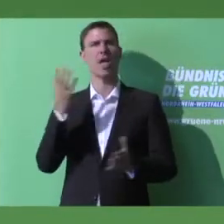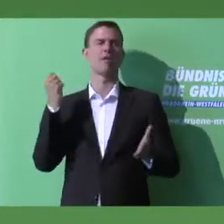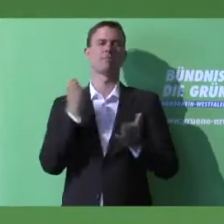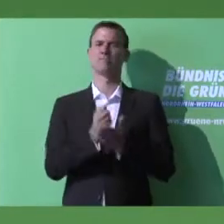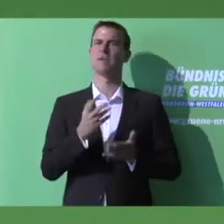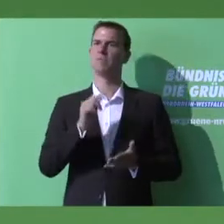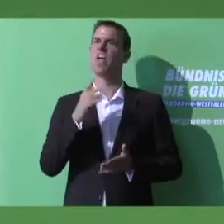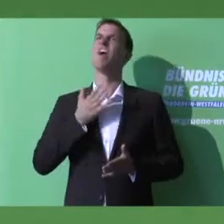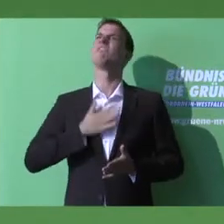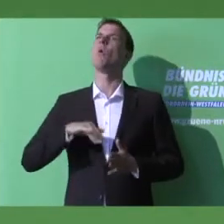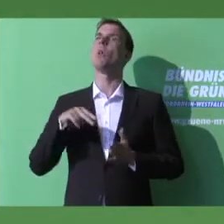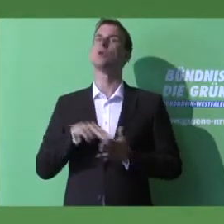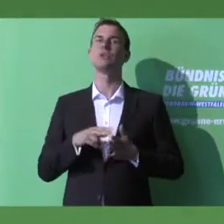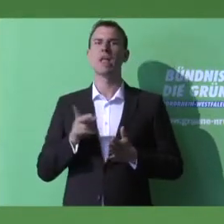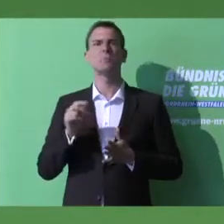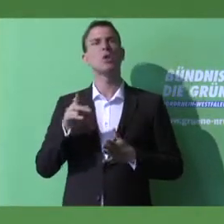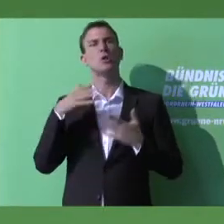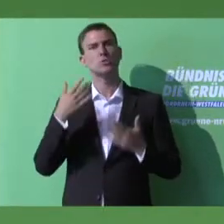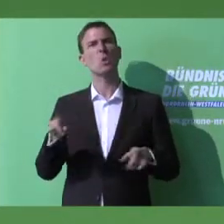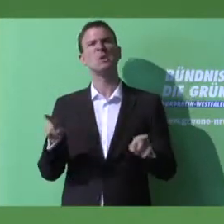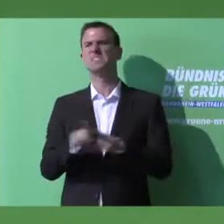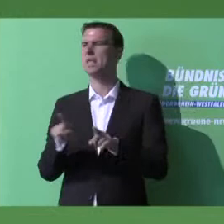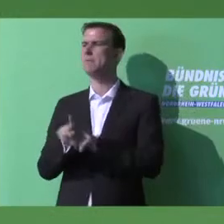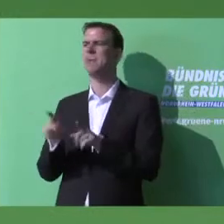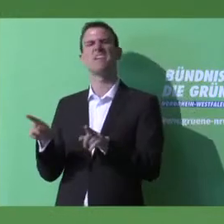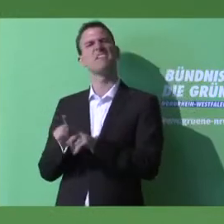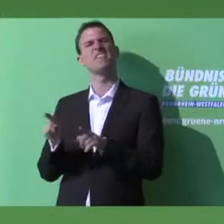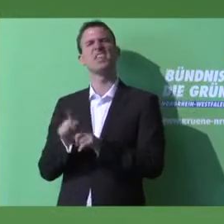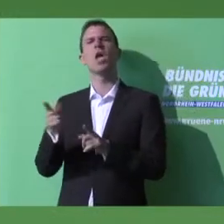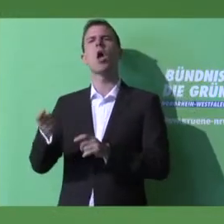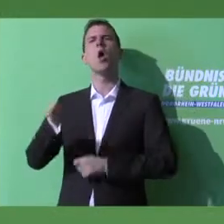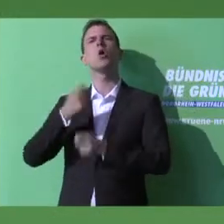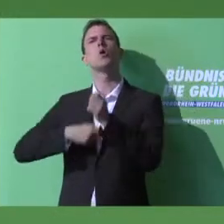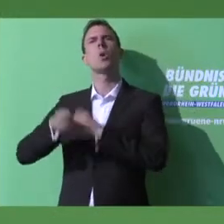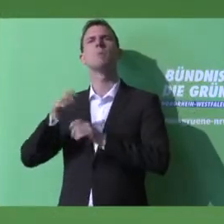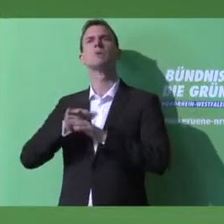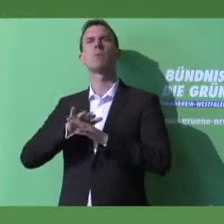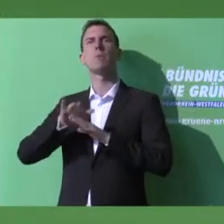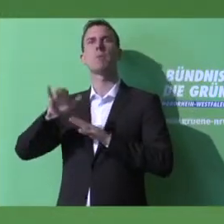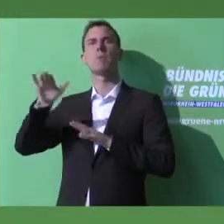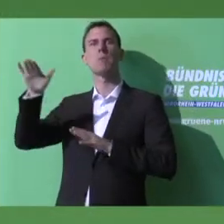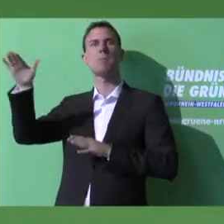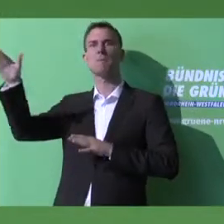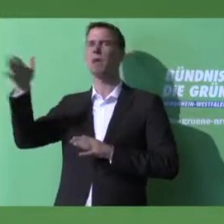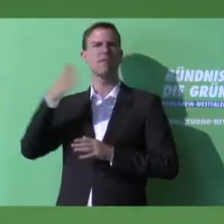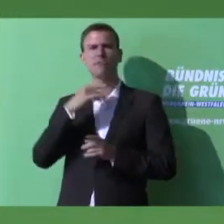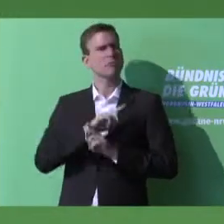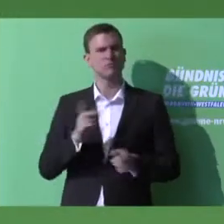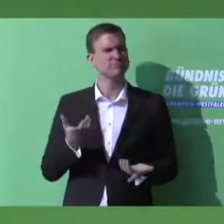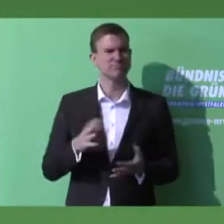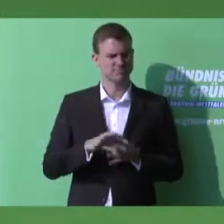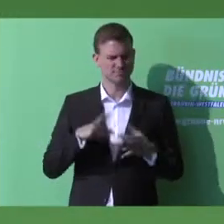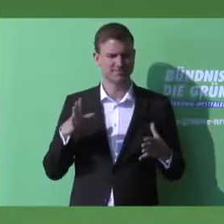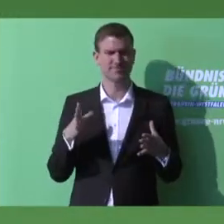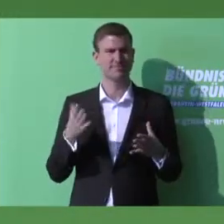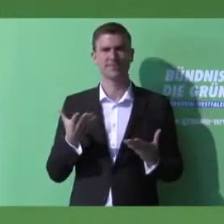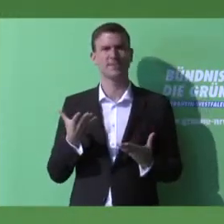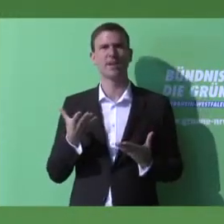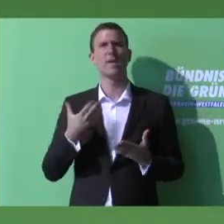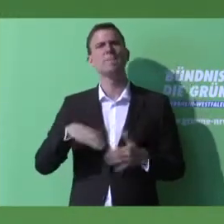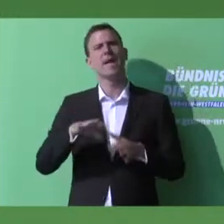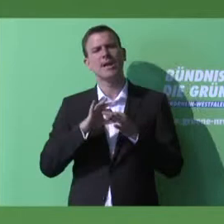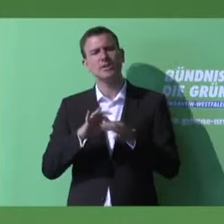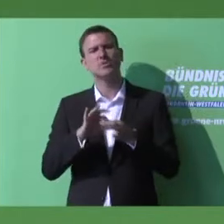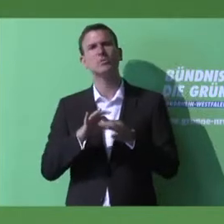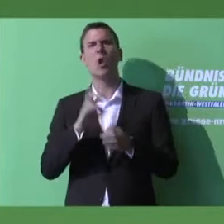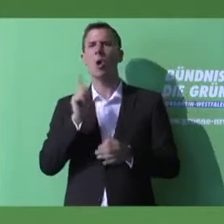dass Wohlstand nicht gleichzusetzen ist mit ökonomischem Wachstum, sondern dass er etwas damit zu tun hat, ob wir